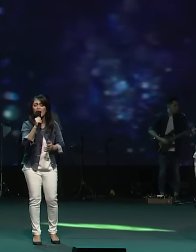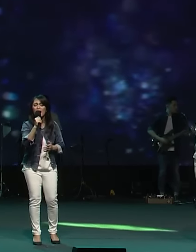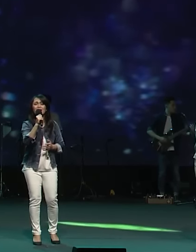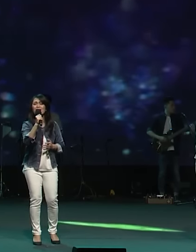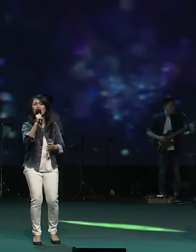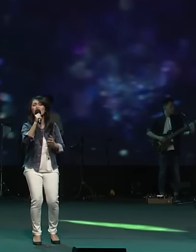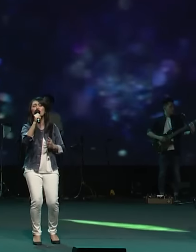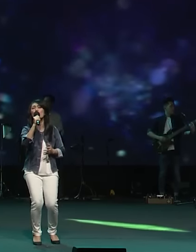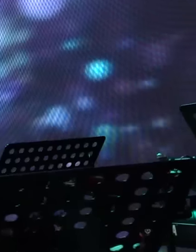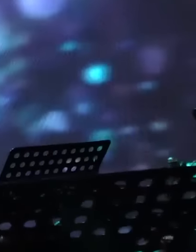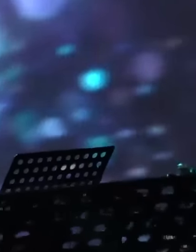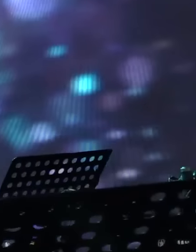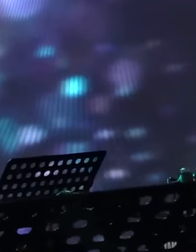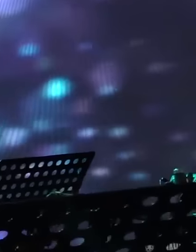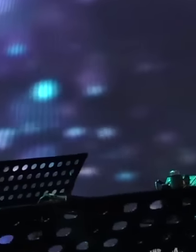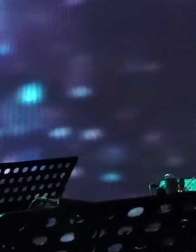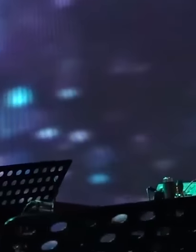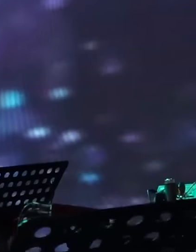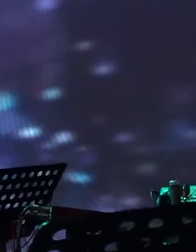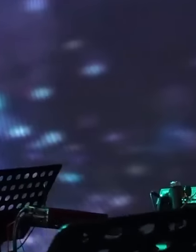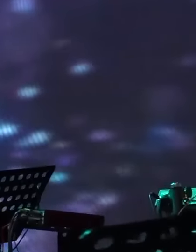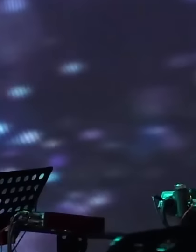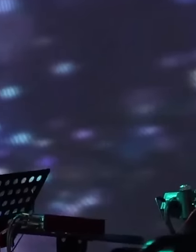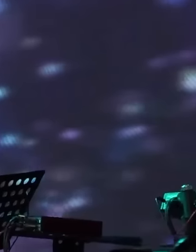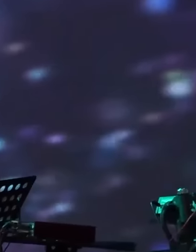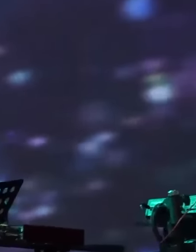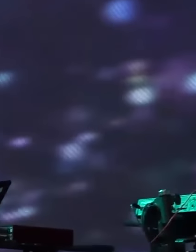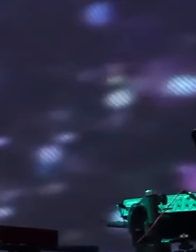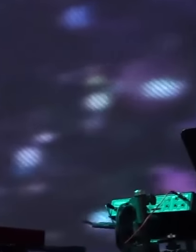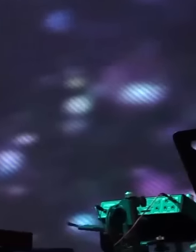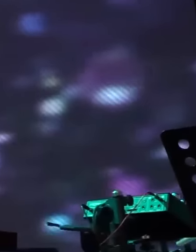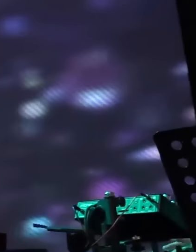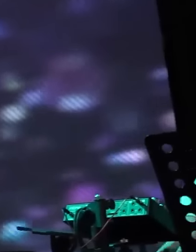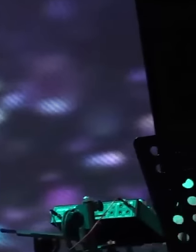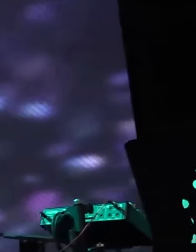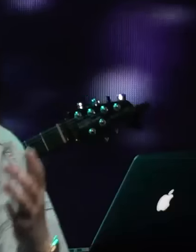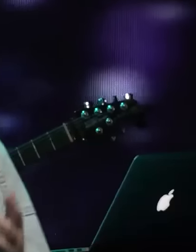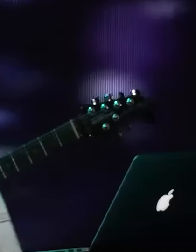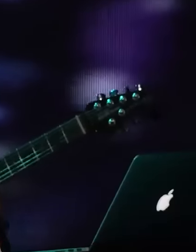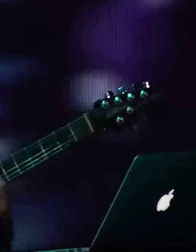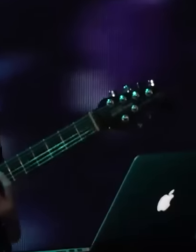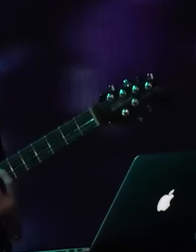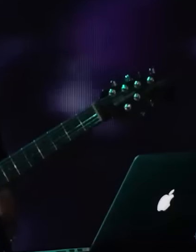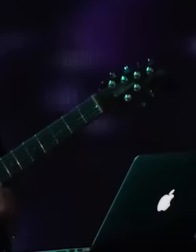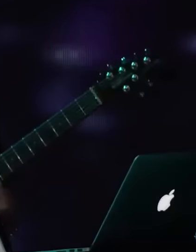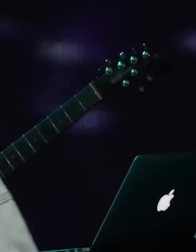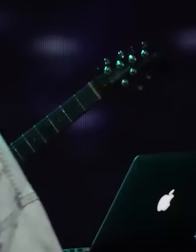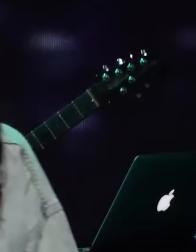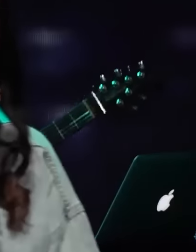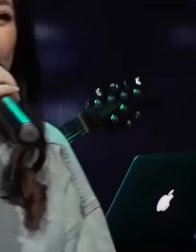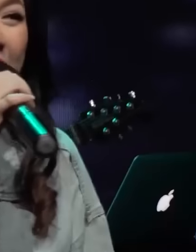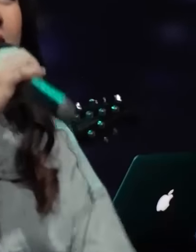mungkin bagimu. Ya Tuhan, ku